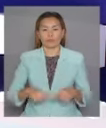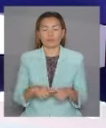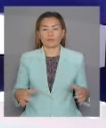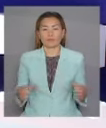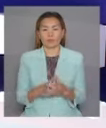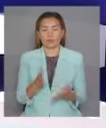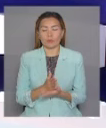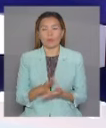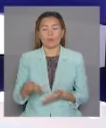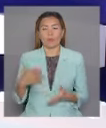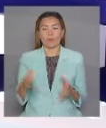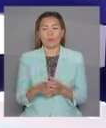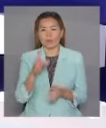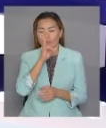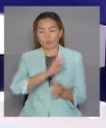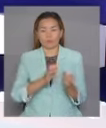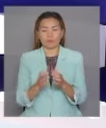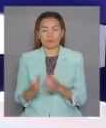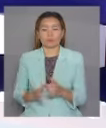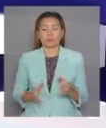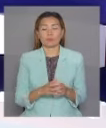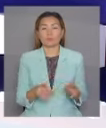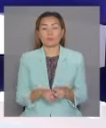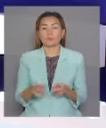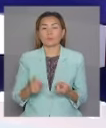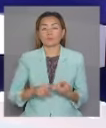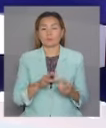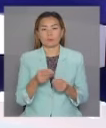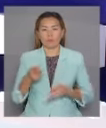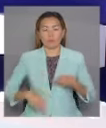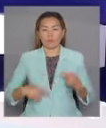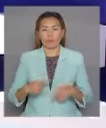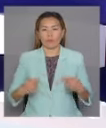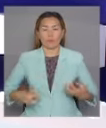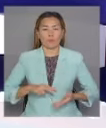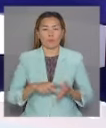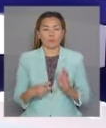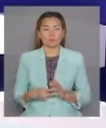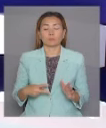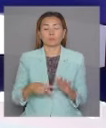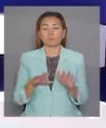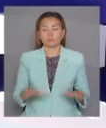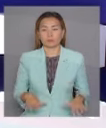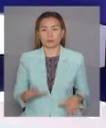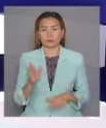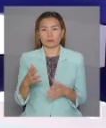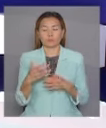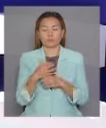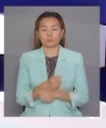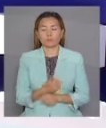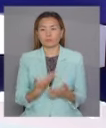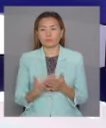парламента с представителями нефтяных компаний. Также в связи с завершением некоторых проектов на месторождениях будут сокращены